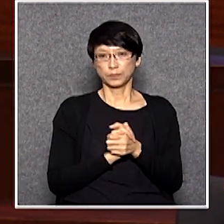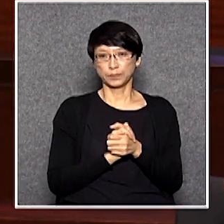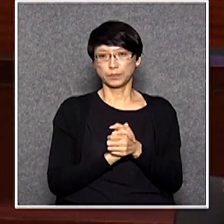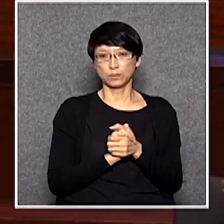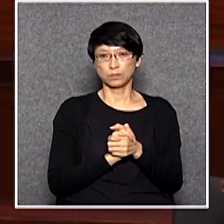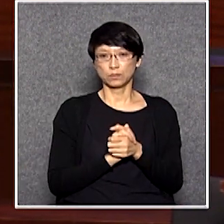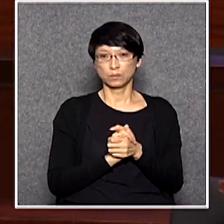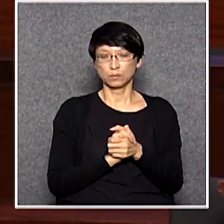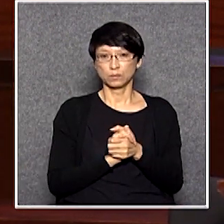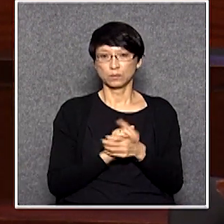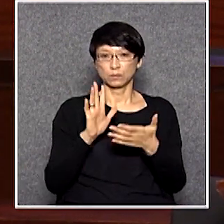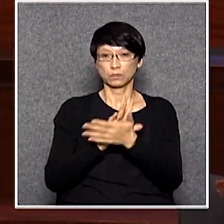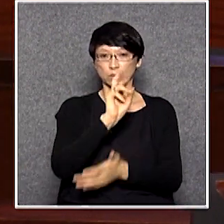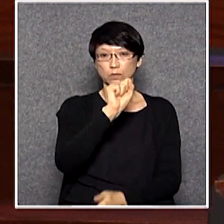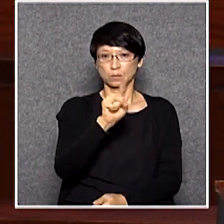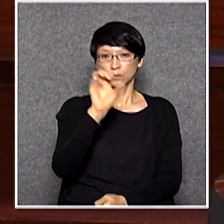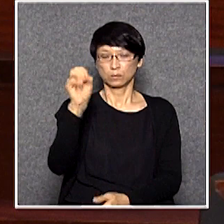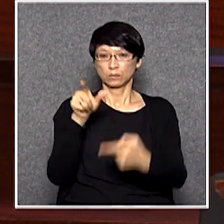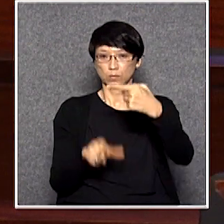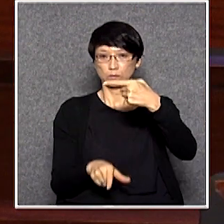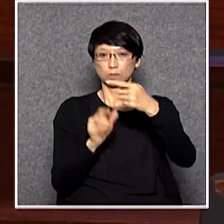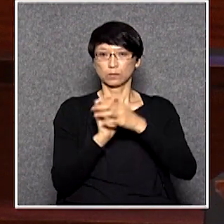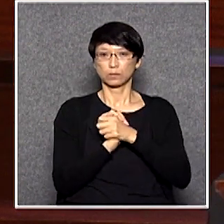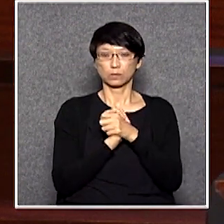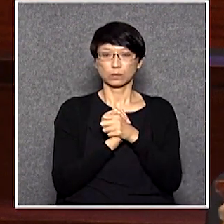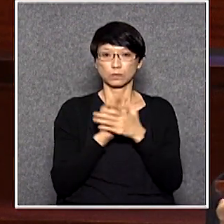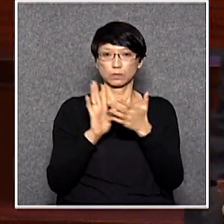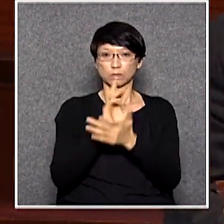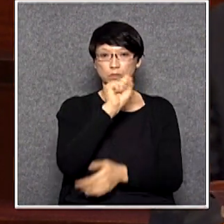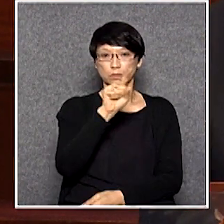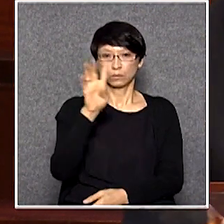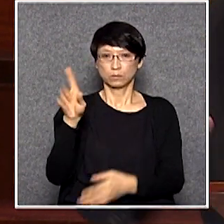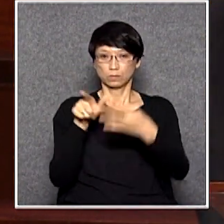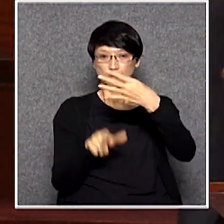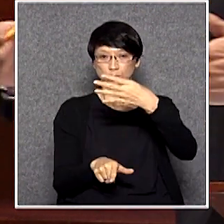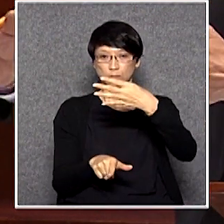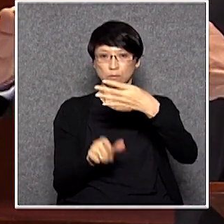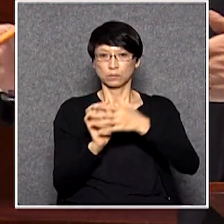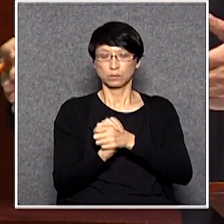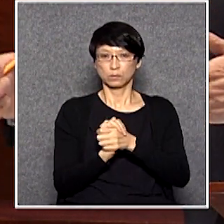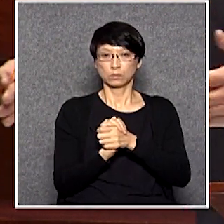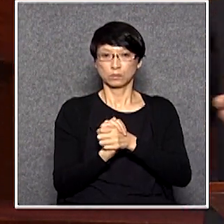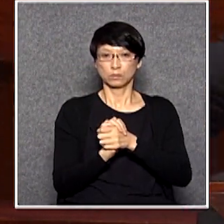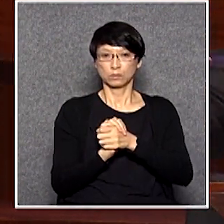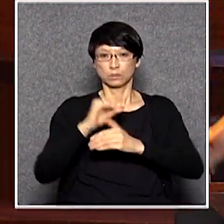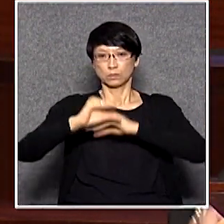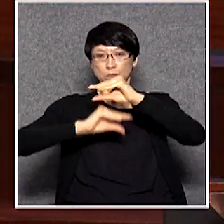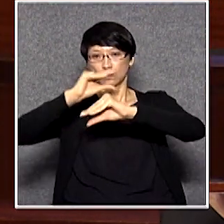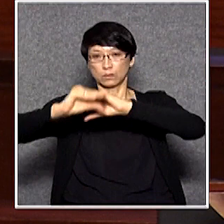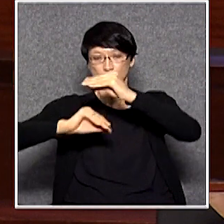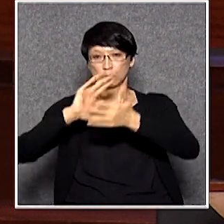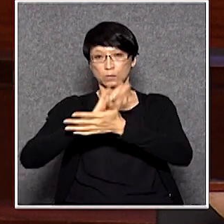這個是2010年的1月份。2014年4月了，那就起了，起了幾年了，阿